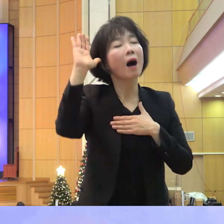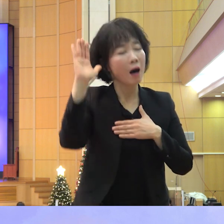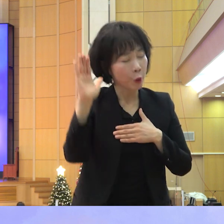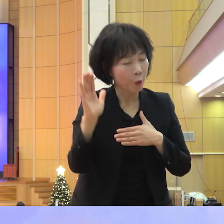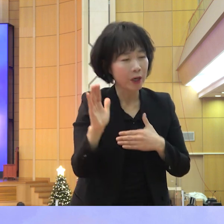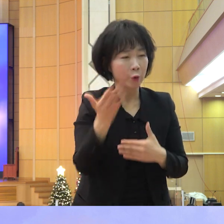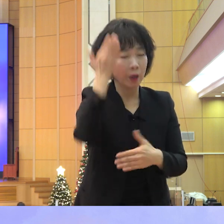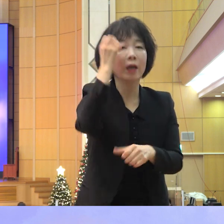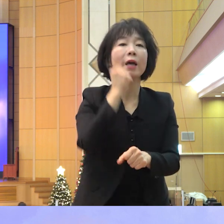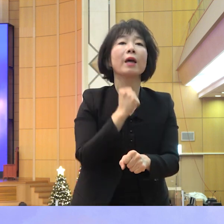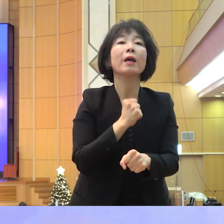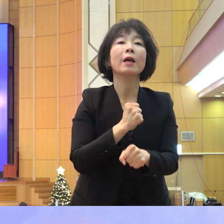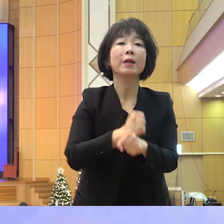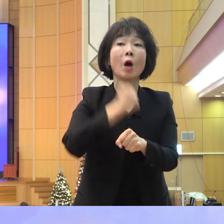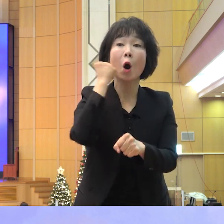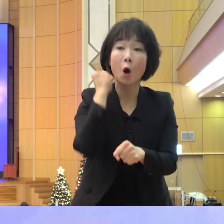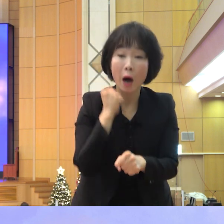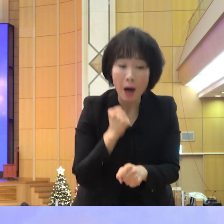깨끗하게